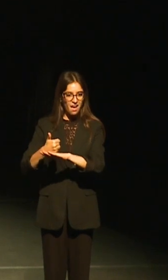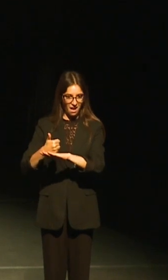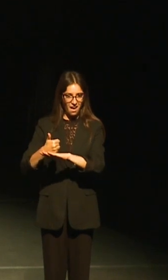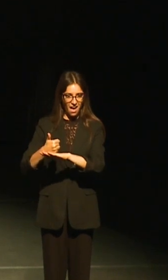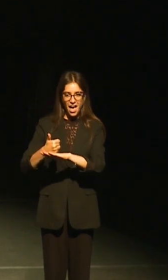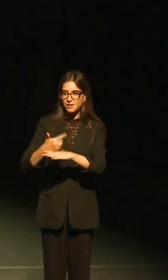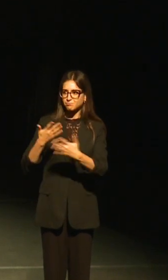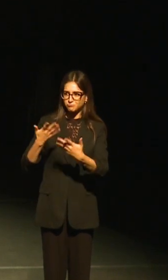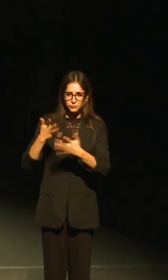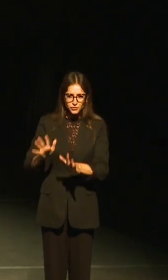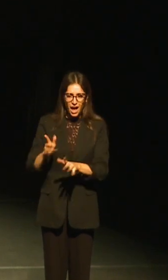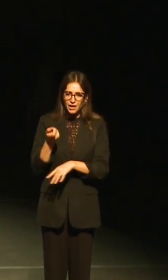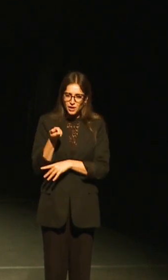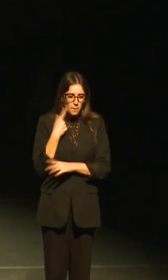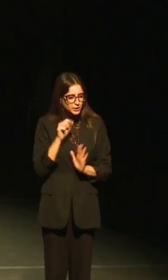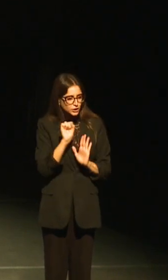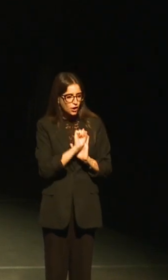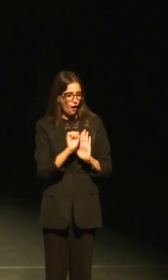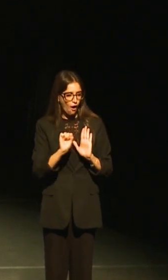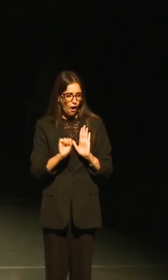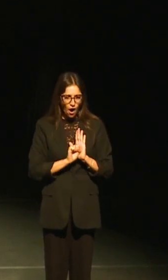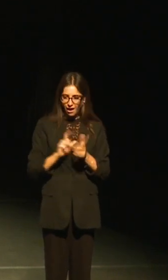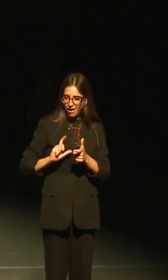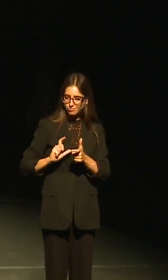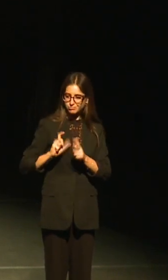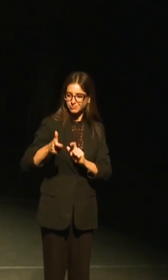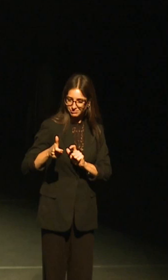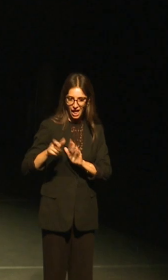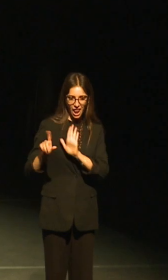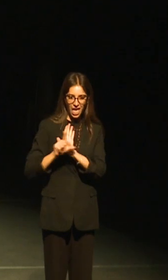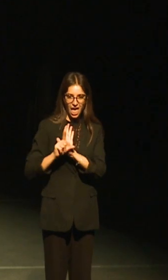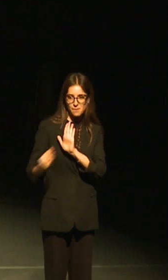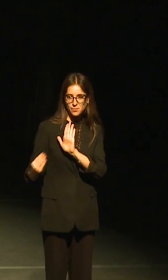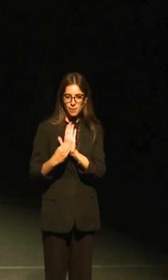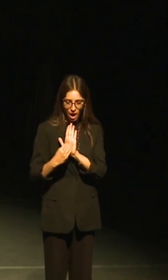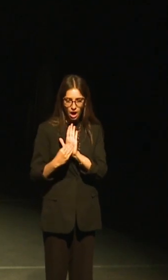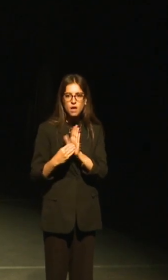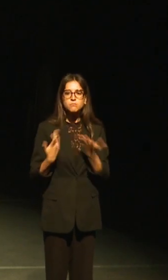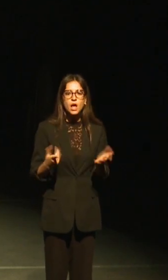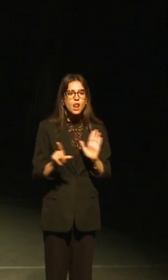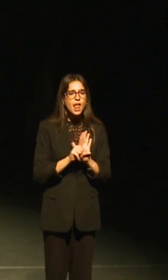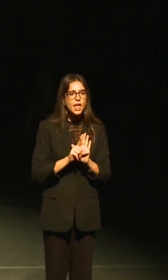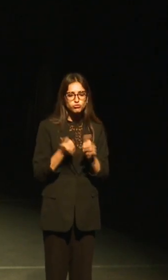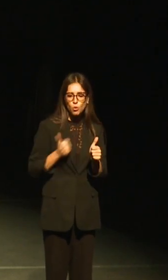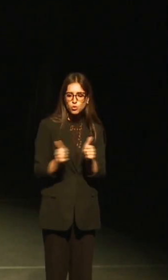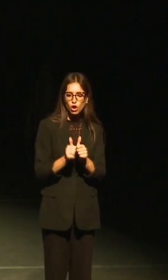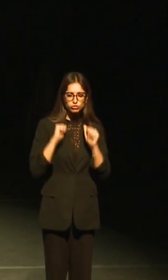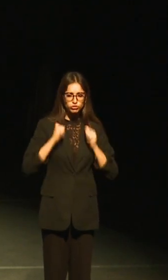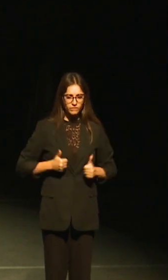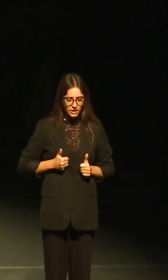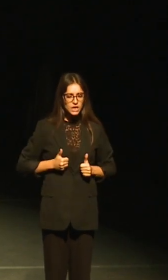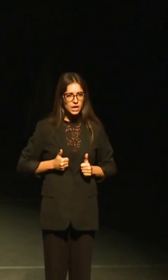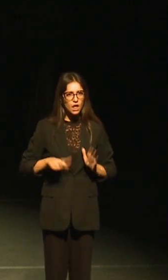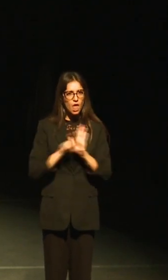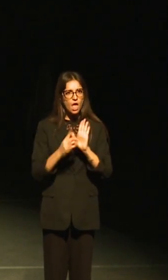passaggio storico Che ruolo ha avuto la legge sulle unioni civili nella trasformazione dell'ecosistema italiano